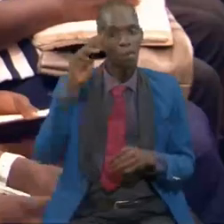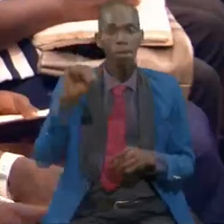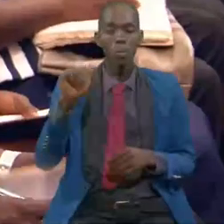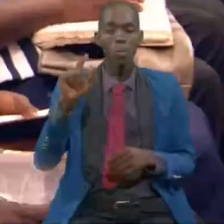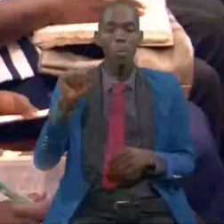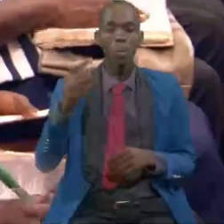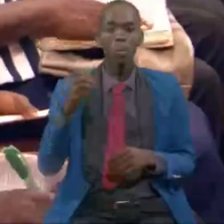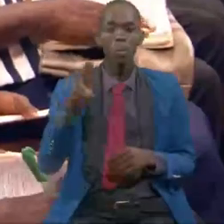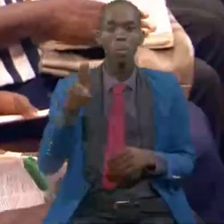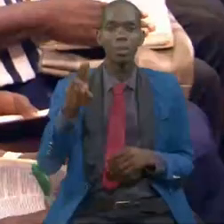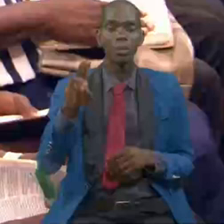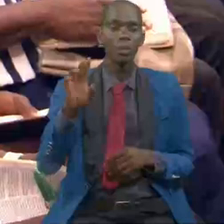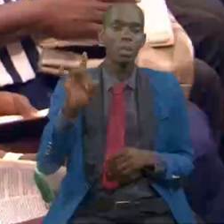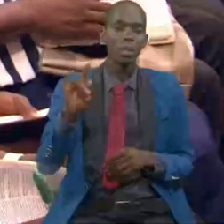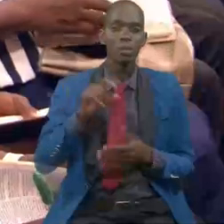Matthieu 18.